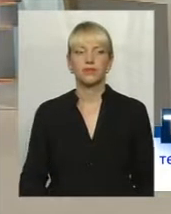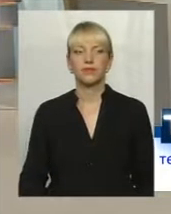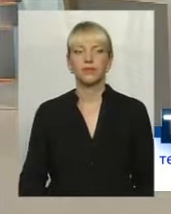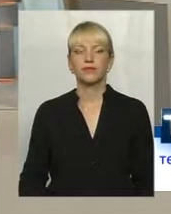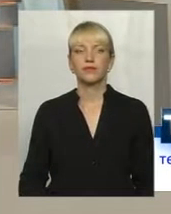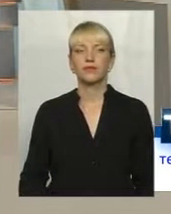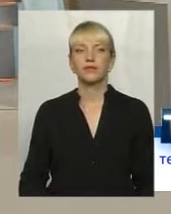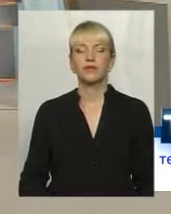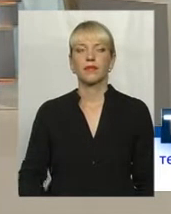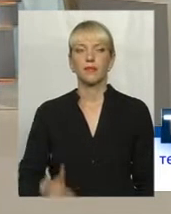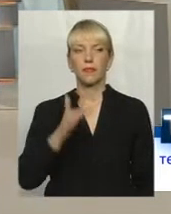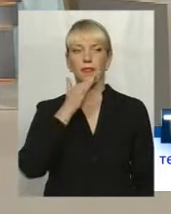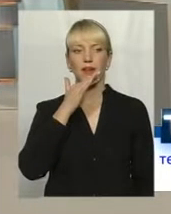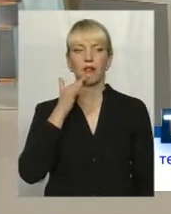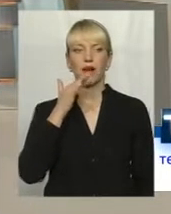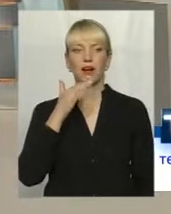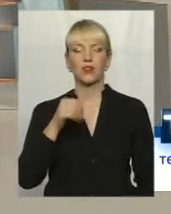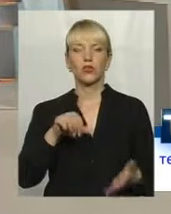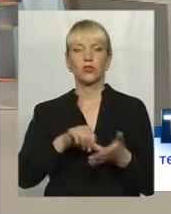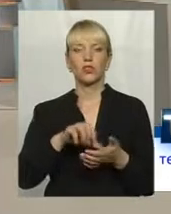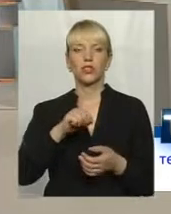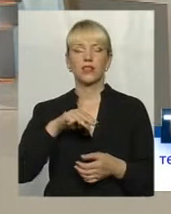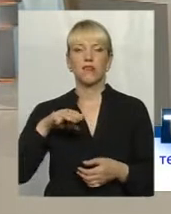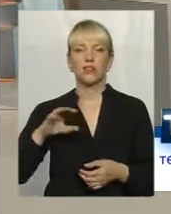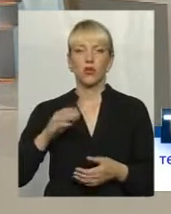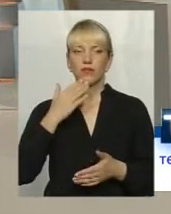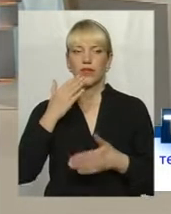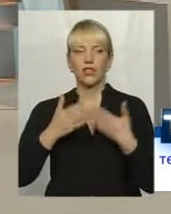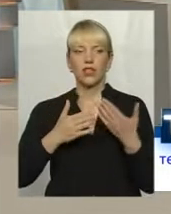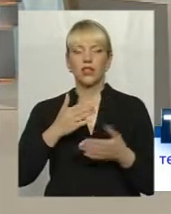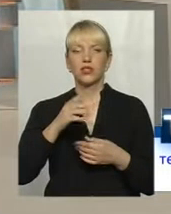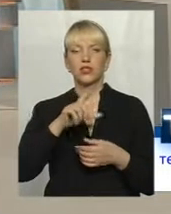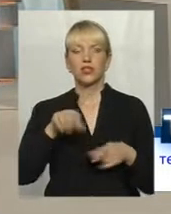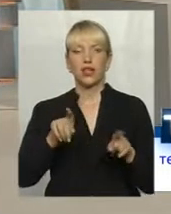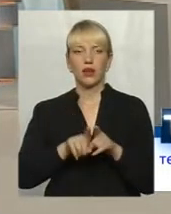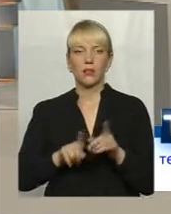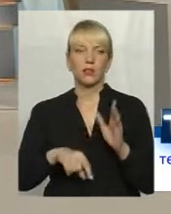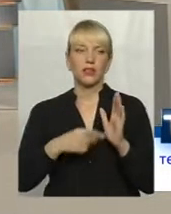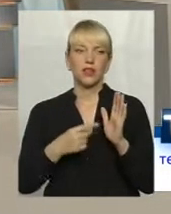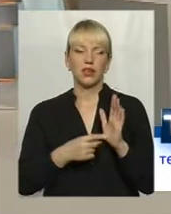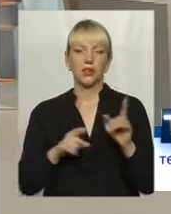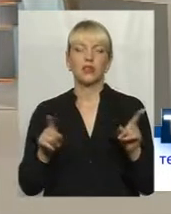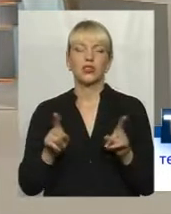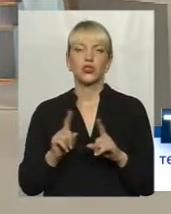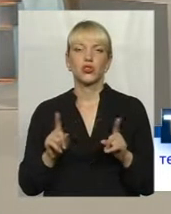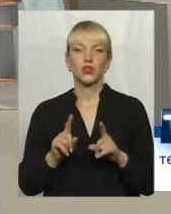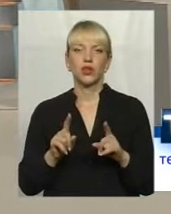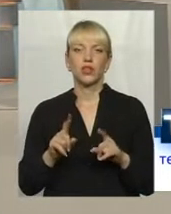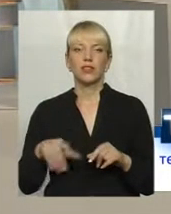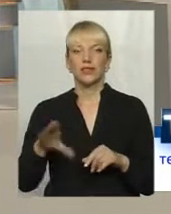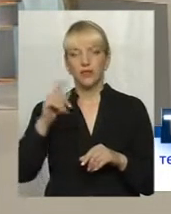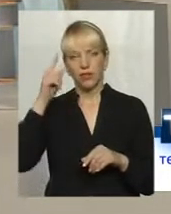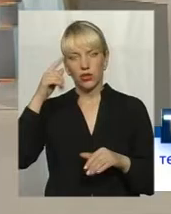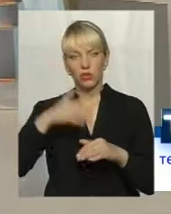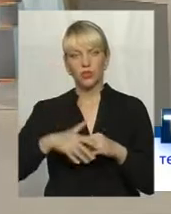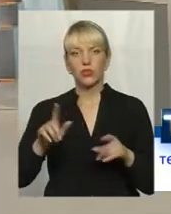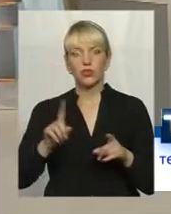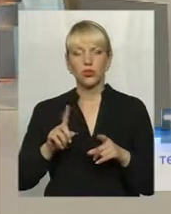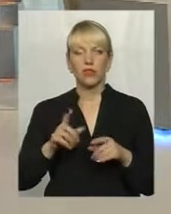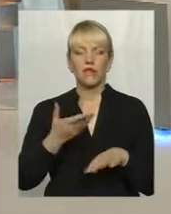нас дуже багато якраз учасників АТО звертаються зазвичай з такими питаннями, що вже всім відомо, що